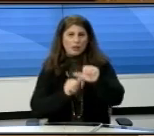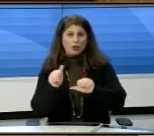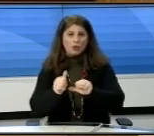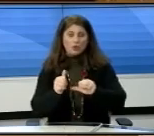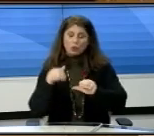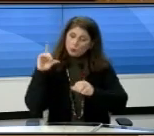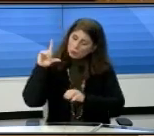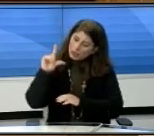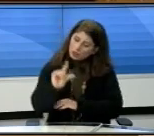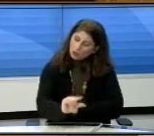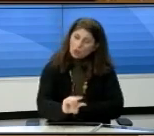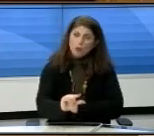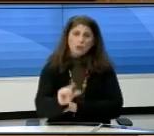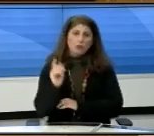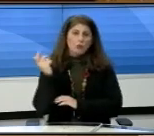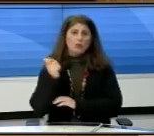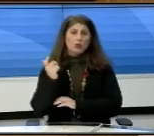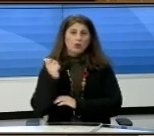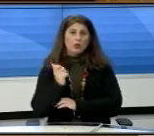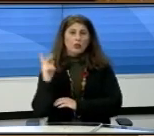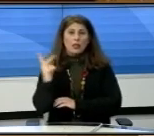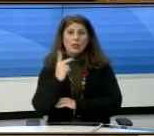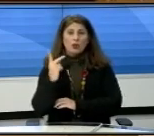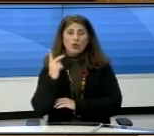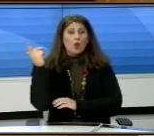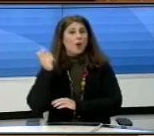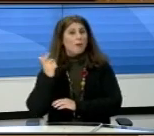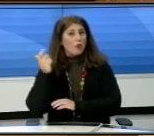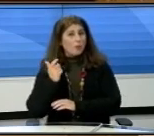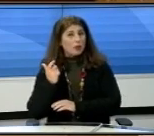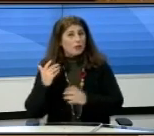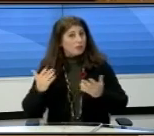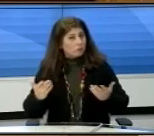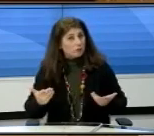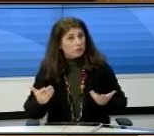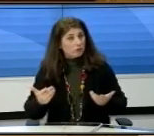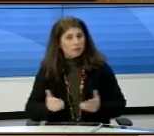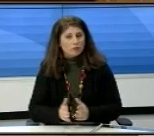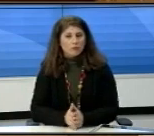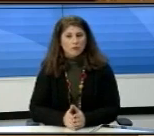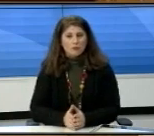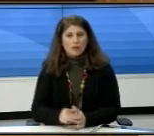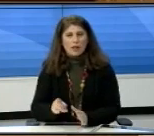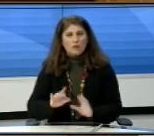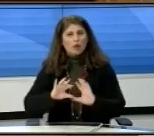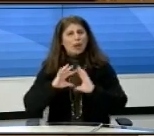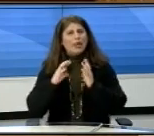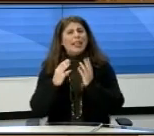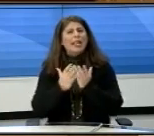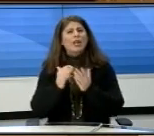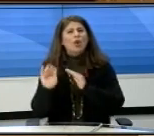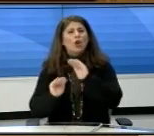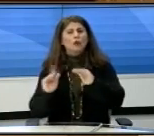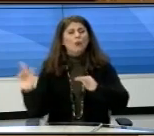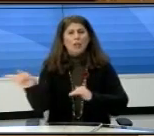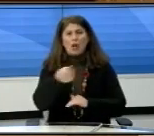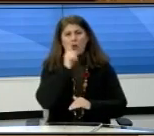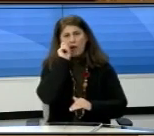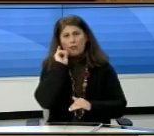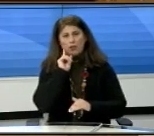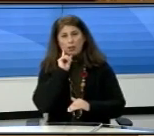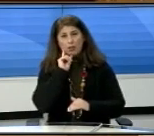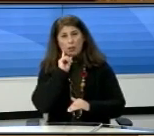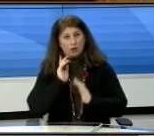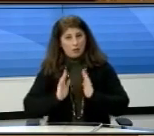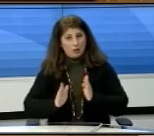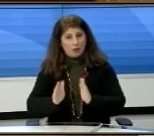μισθού και των κοινωνικών επιδομάτων γενικότερα? Αυτό είναι ένα ερώτημα προς όλους και όλες. Θα πάμε